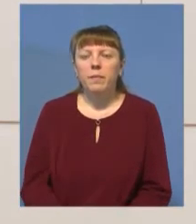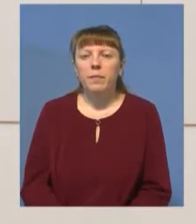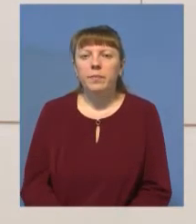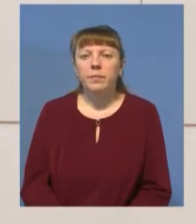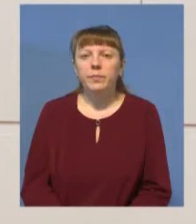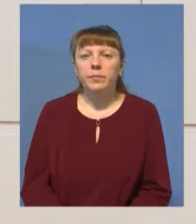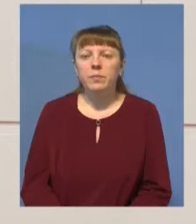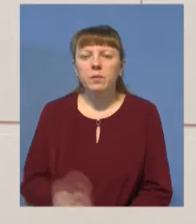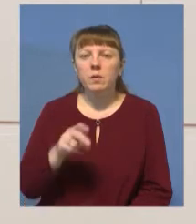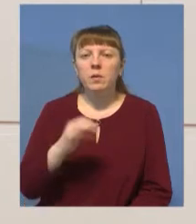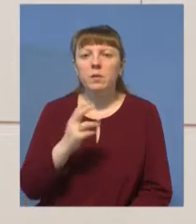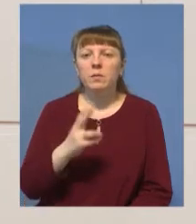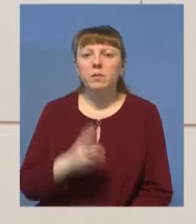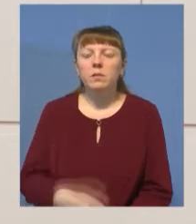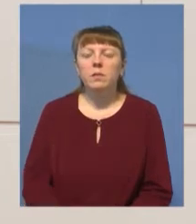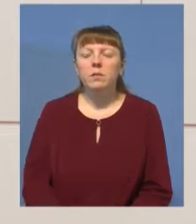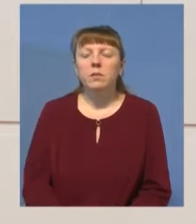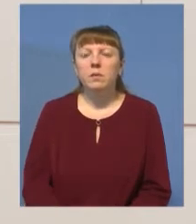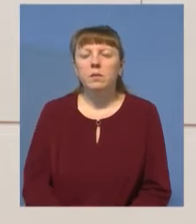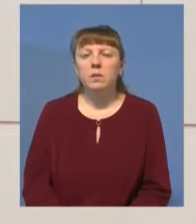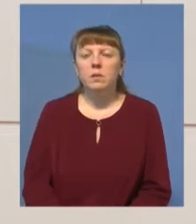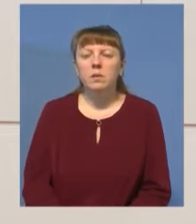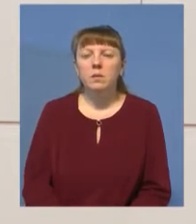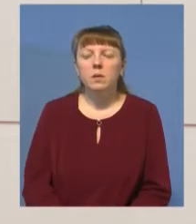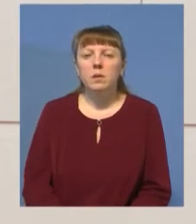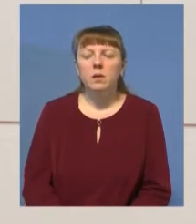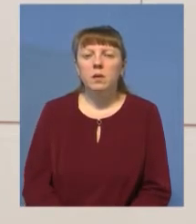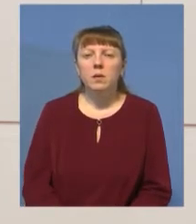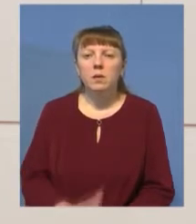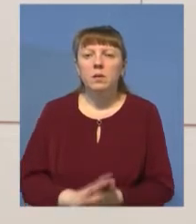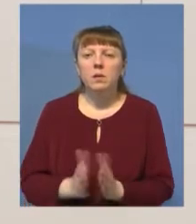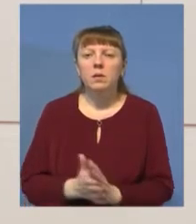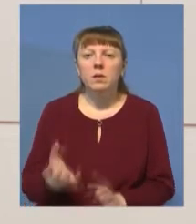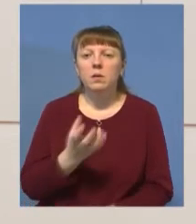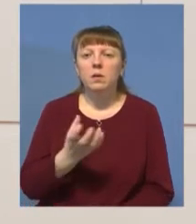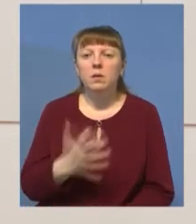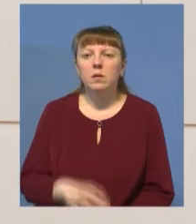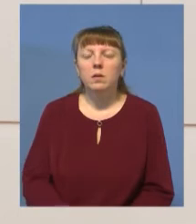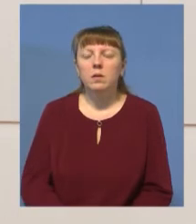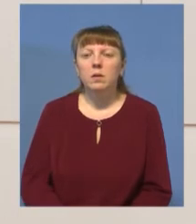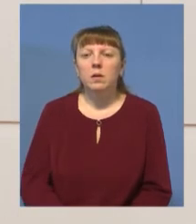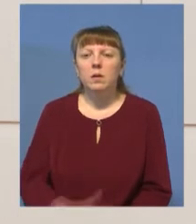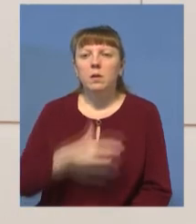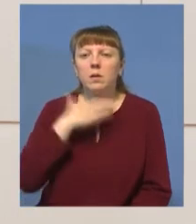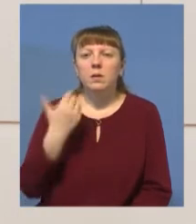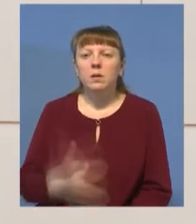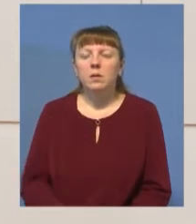вот приходит иск в суд, поступает иск в суд, они на этой стадии все-таки заключают медиацию, потому что они не